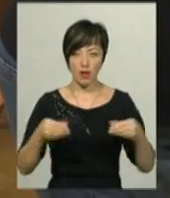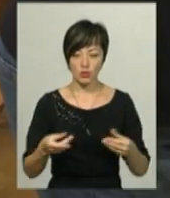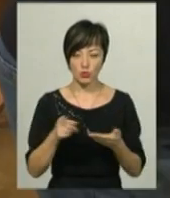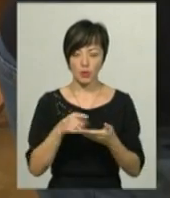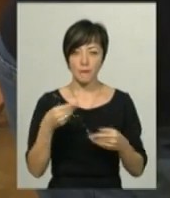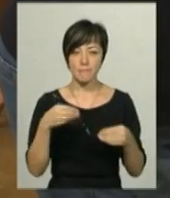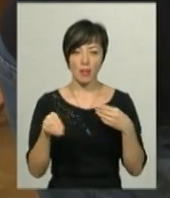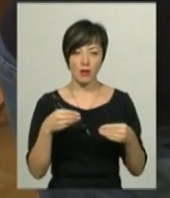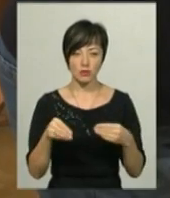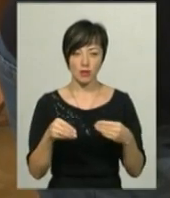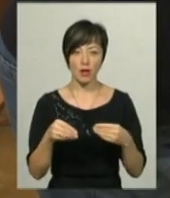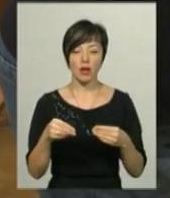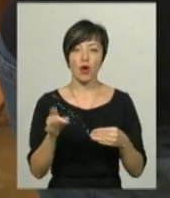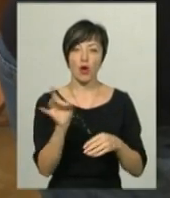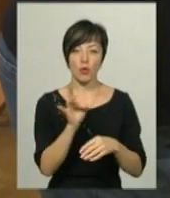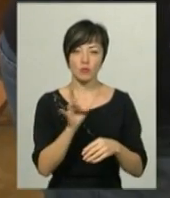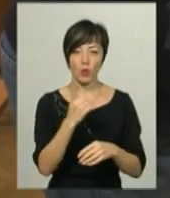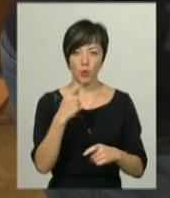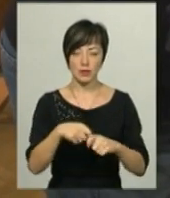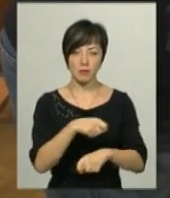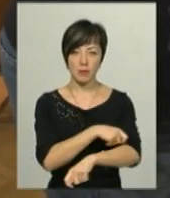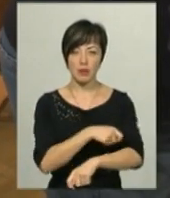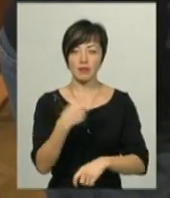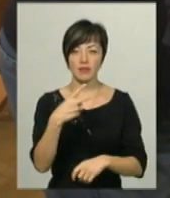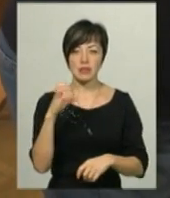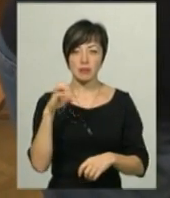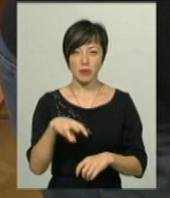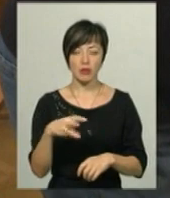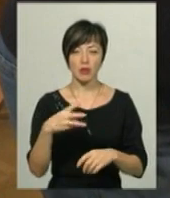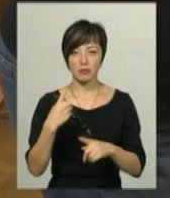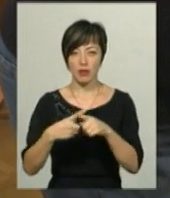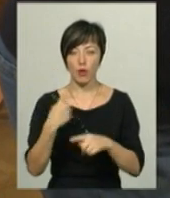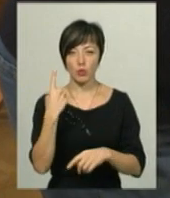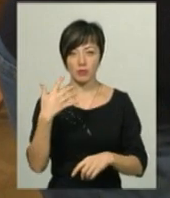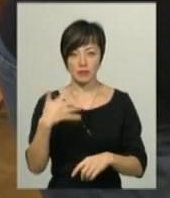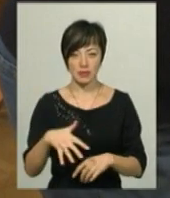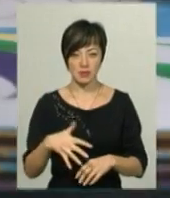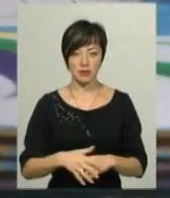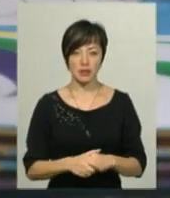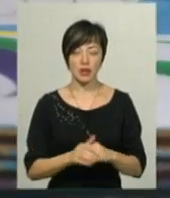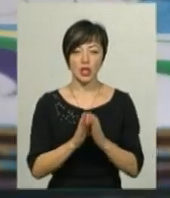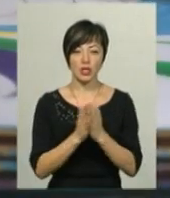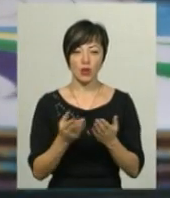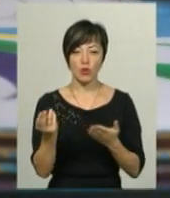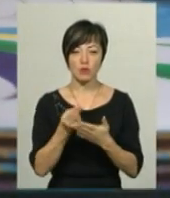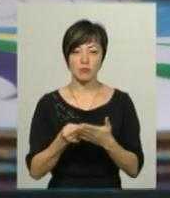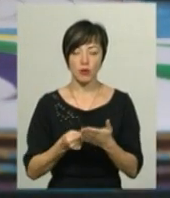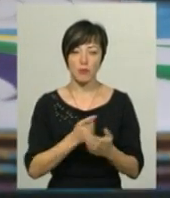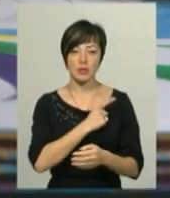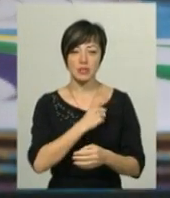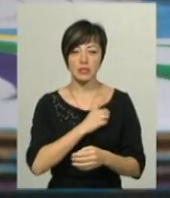книзі пластикові. Її розміри – 1 метр 20 см на 1 метр 50 см. Книгу розмальовують